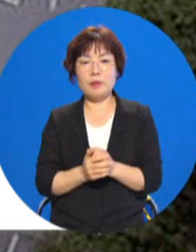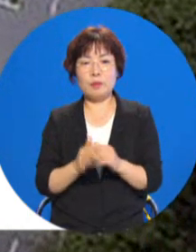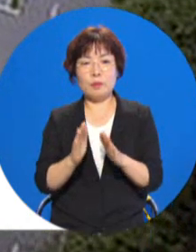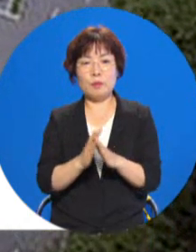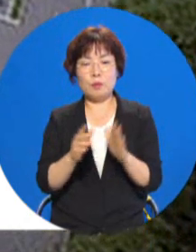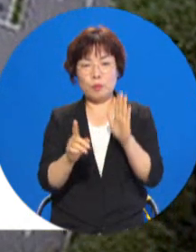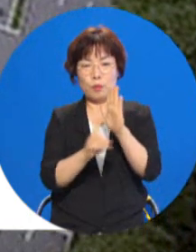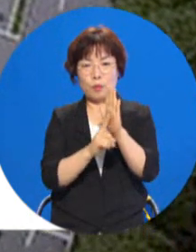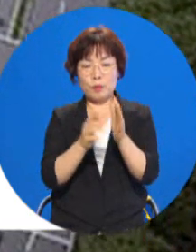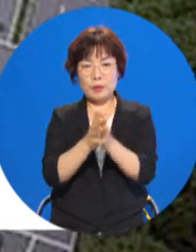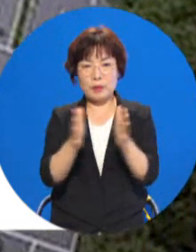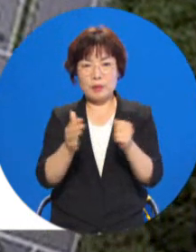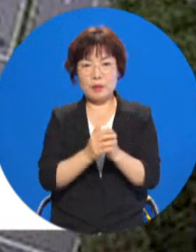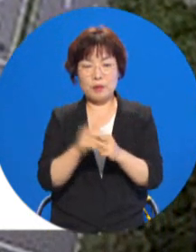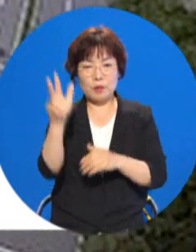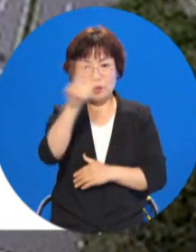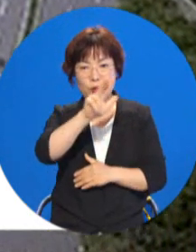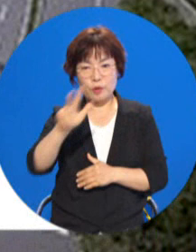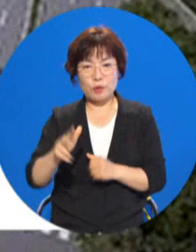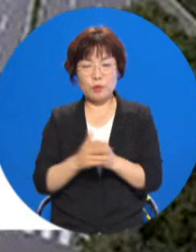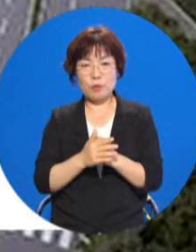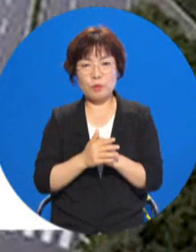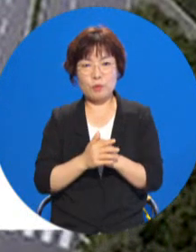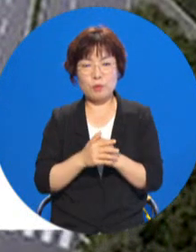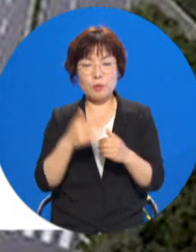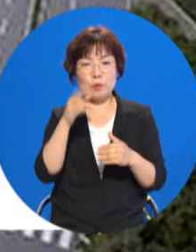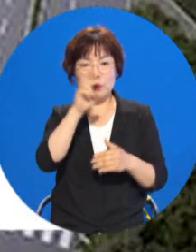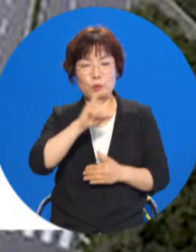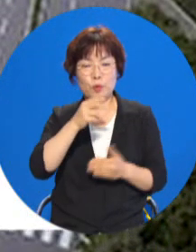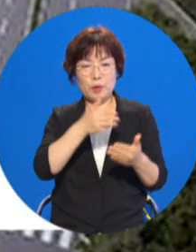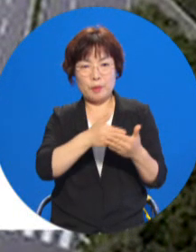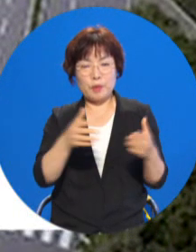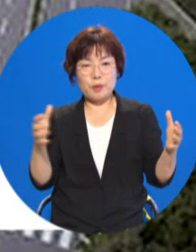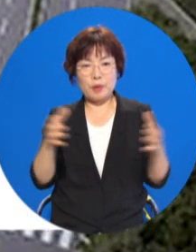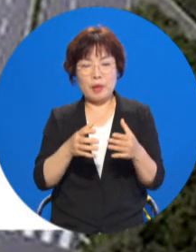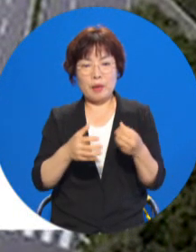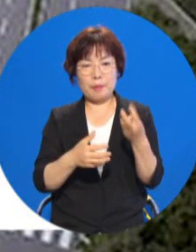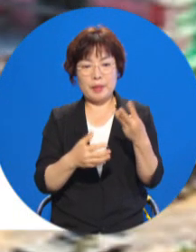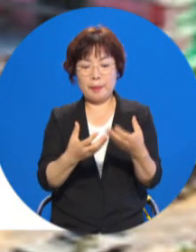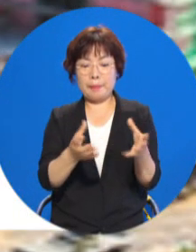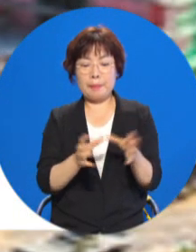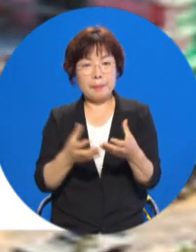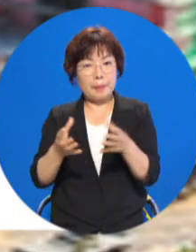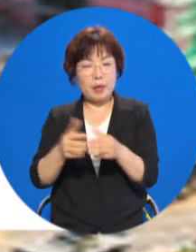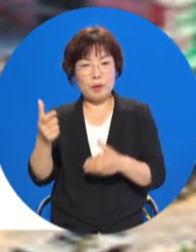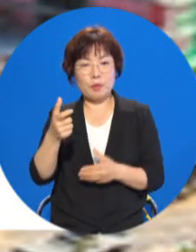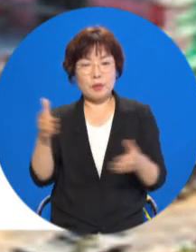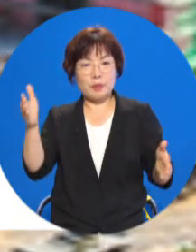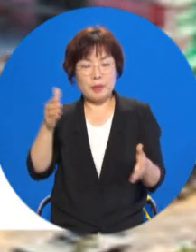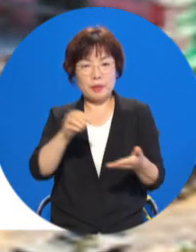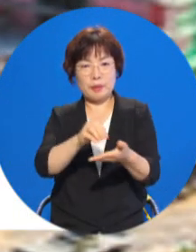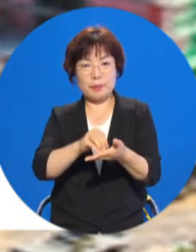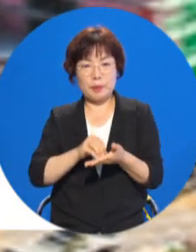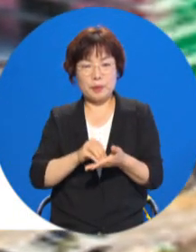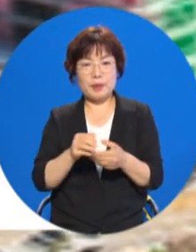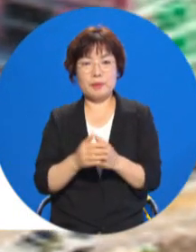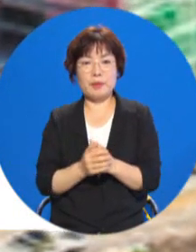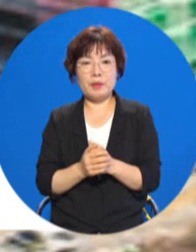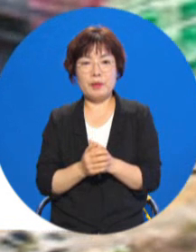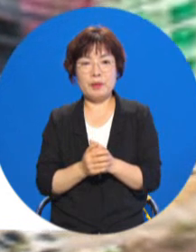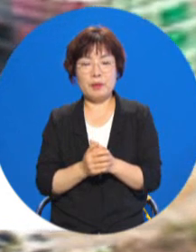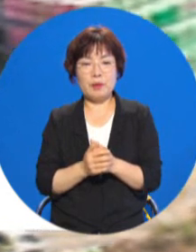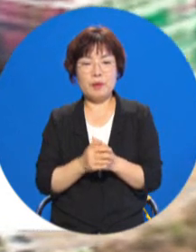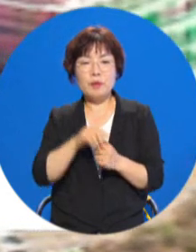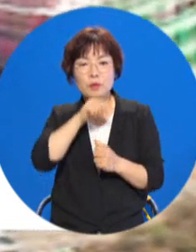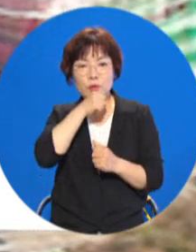오늘 공고를 통해 전국적으로 창의음악과와 미술과 등 총 3학급 60명의 학생을 모집하기로 하고